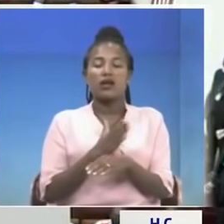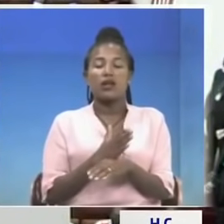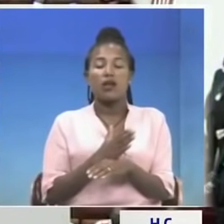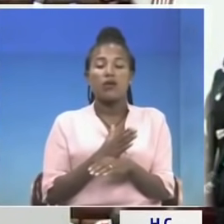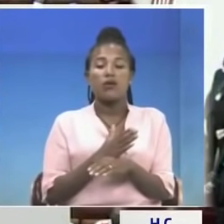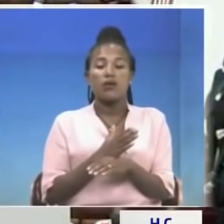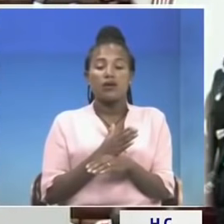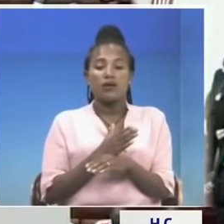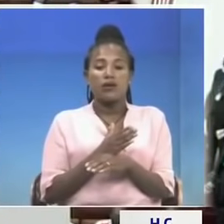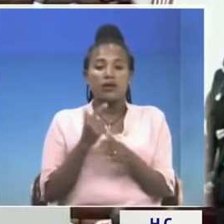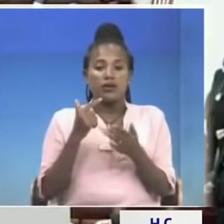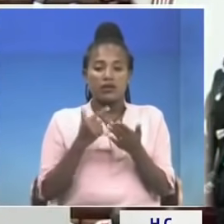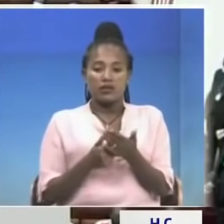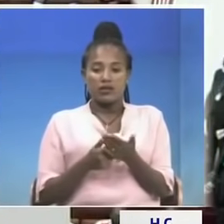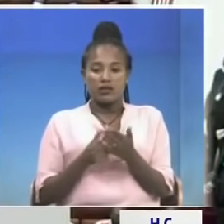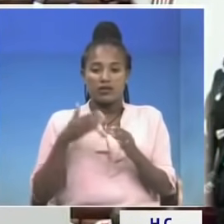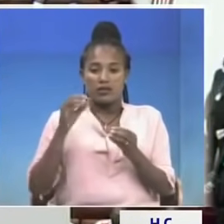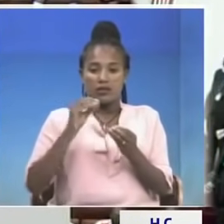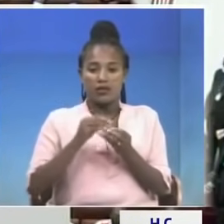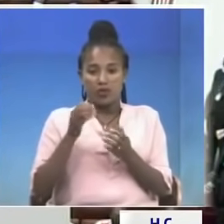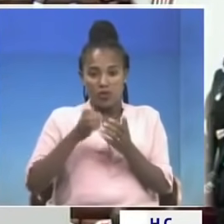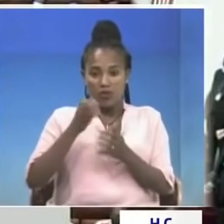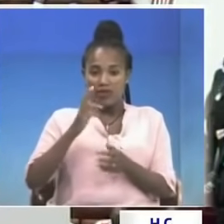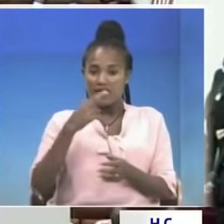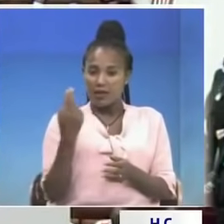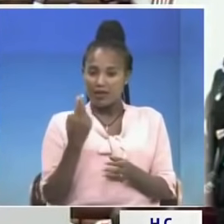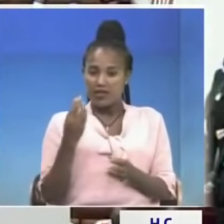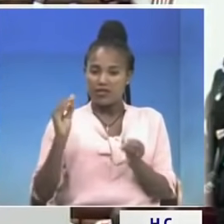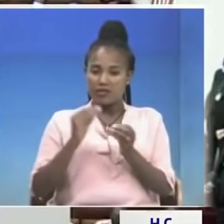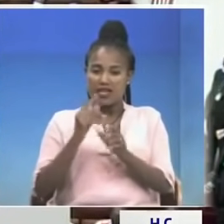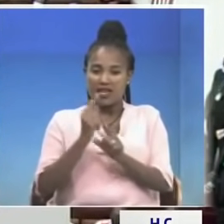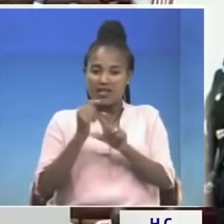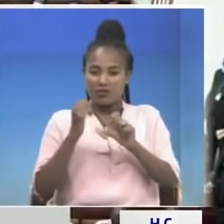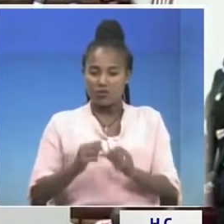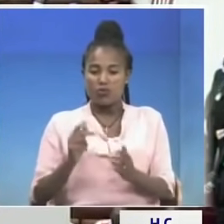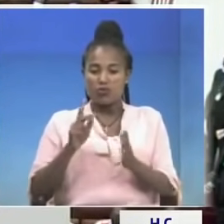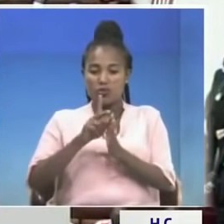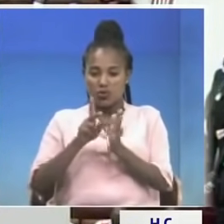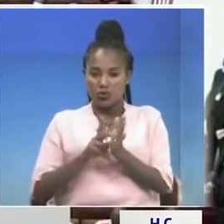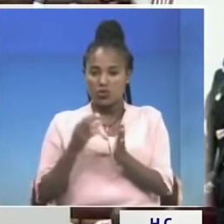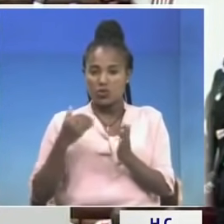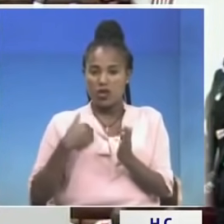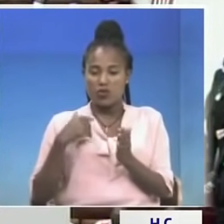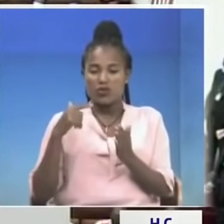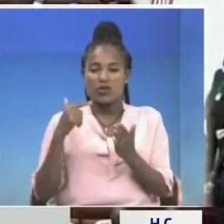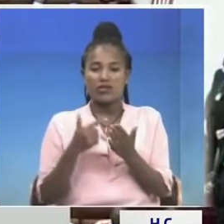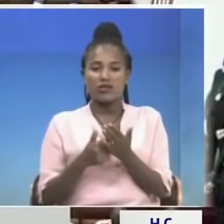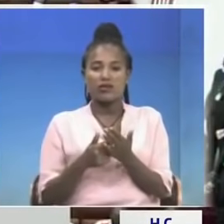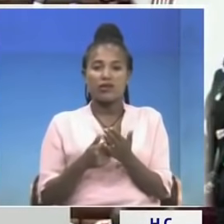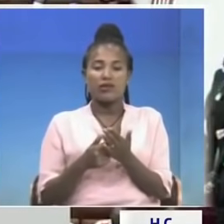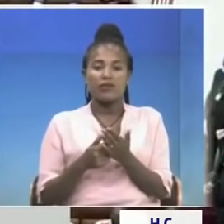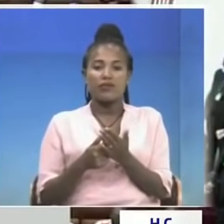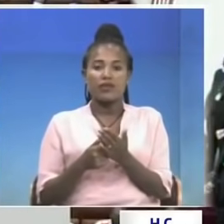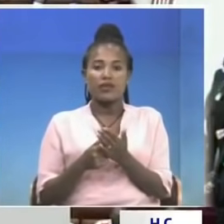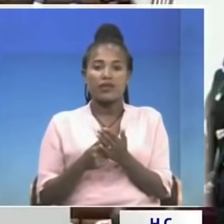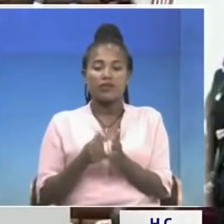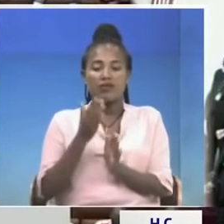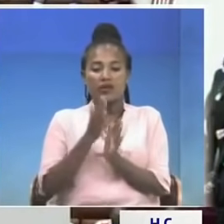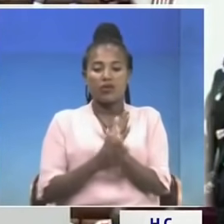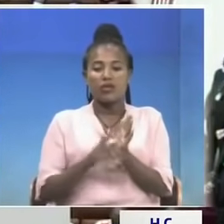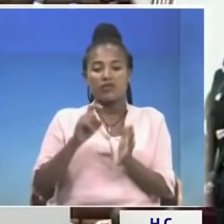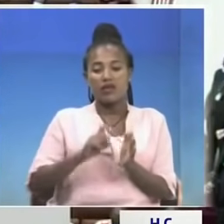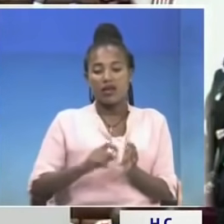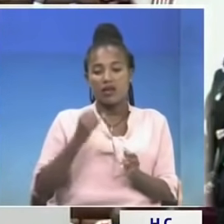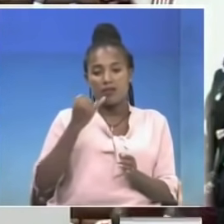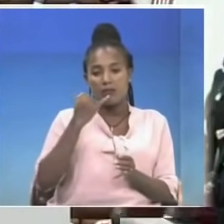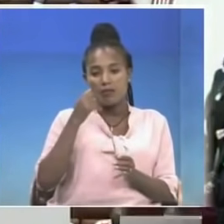ከዚህ ያለፈ ሲልም ደግሞ የኢኮኖሚ ተጠቃሚነትን ጭምር ሊያረጋግጥ የሚችሉ ፕሮጀክቶች ስላሉ እነሱን በሚገባ መከወን ያስፈልጋል የሚል ሐሳብ